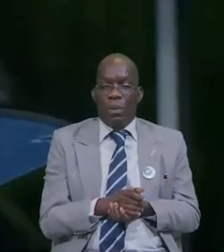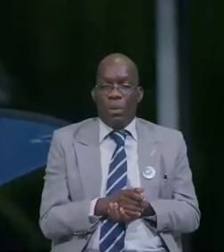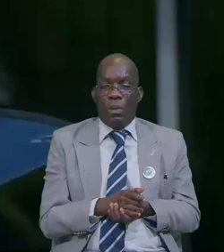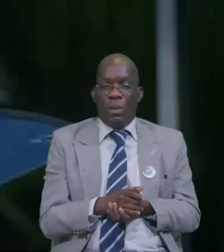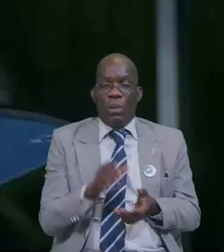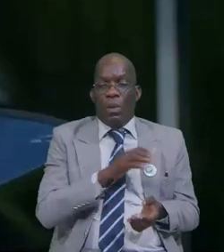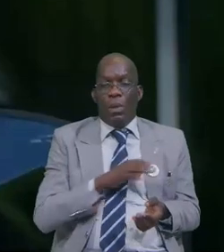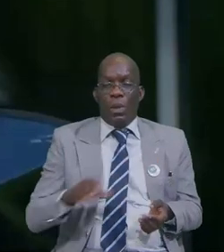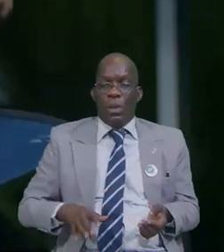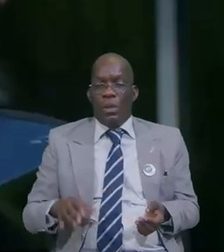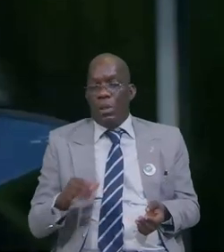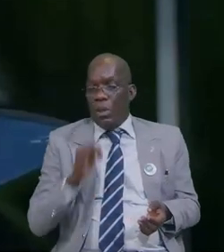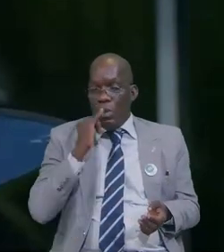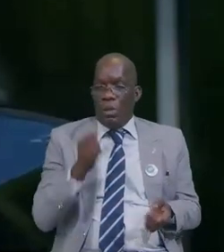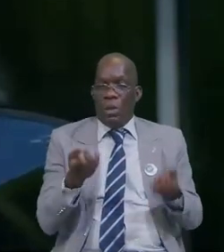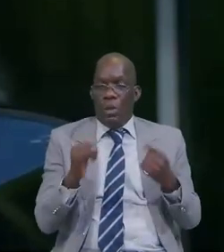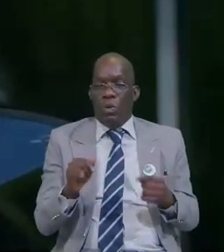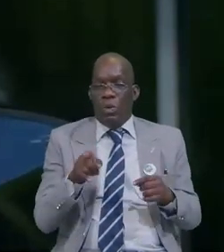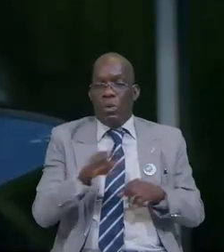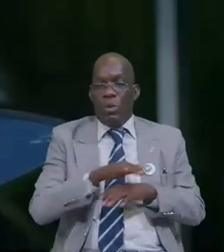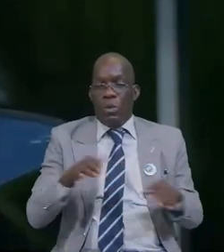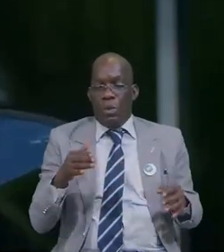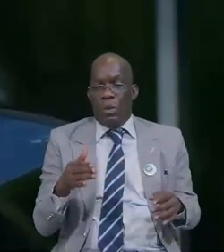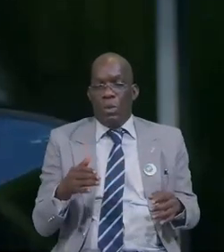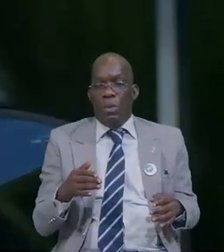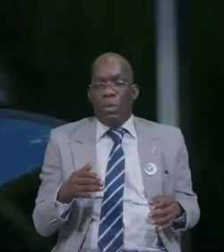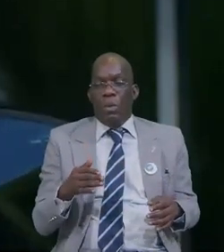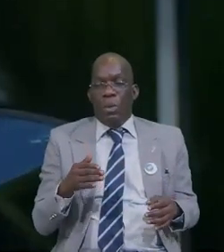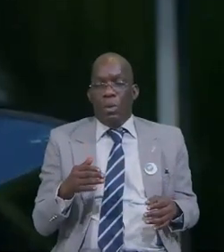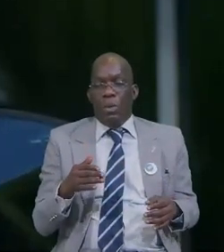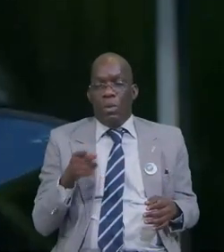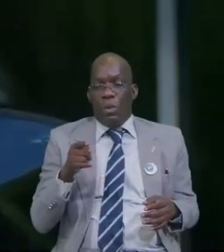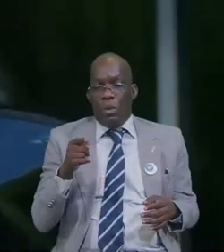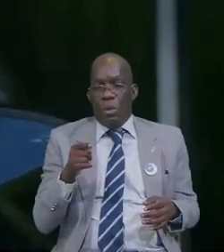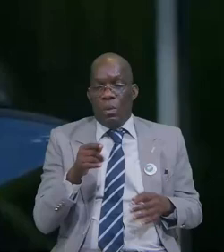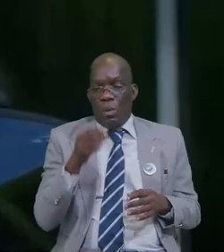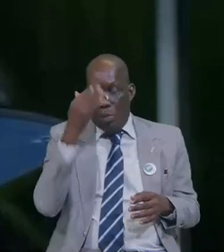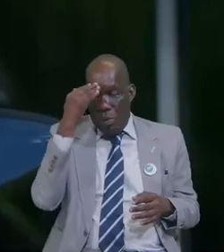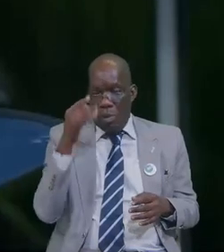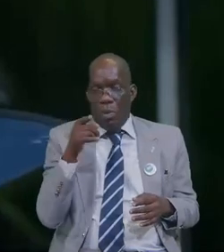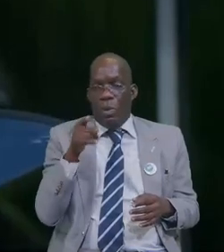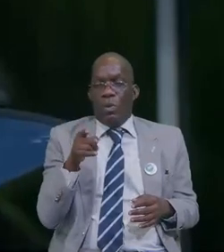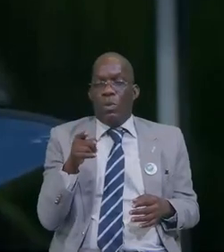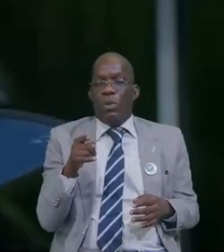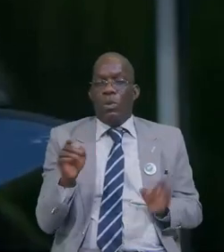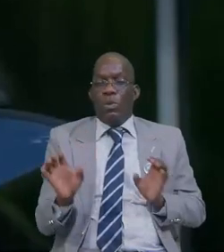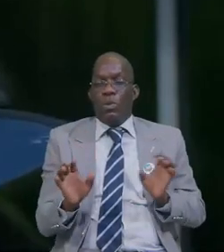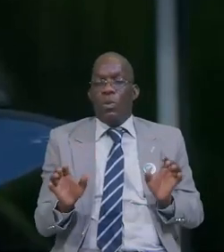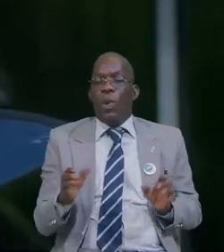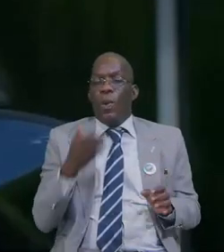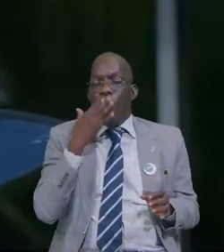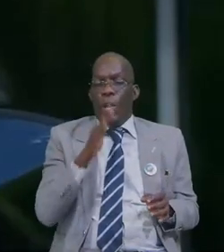Donc, Christ revient et nous ne savons pas quand est-ce que nous allons partir. Si tu n'es pas levé alors que tu n'es pas né de nouveau et tu mens et